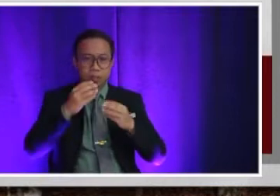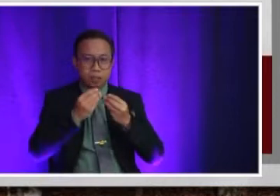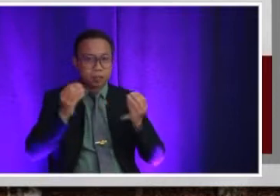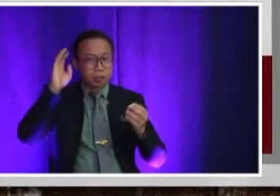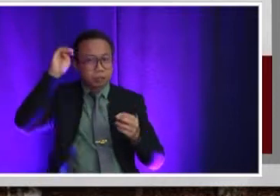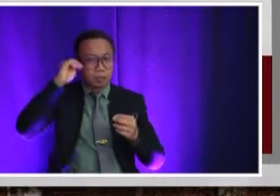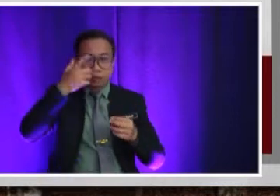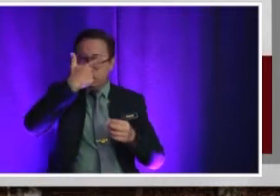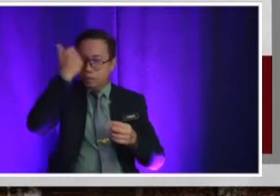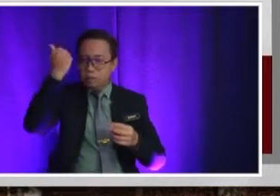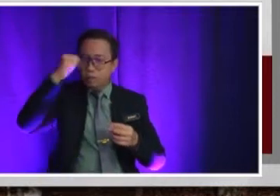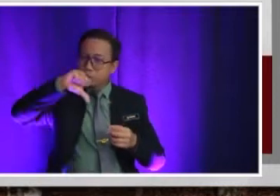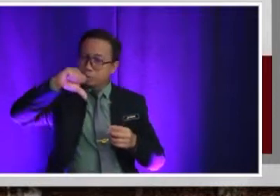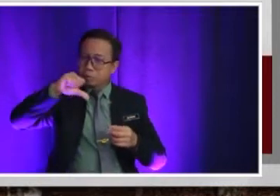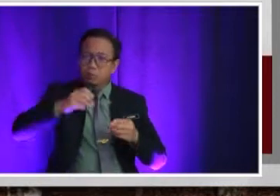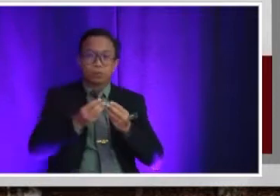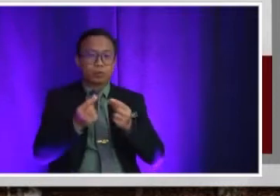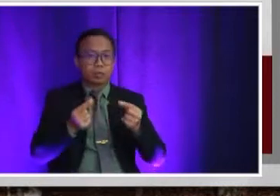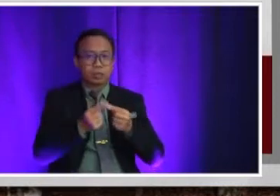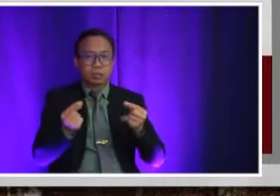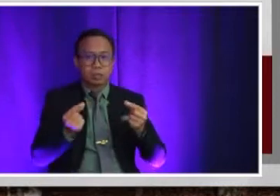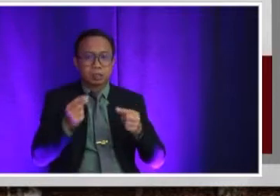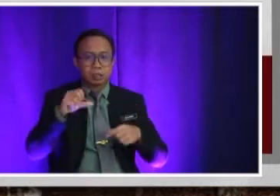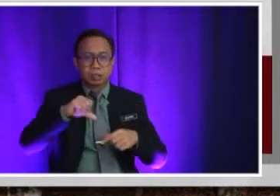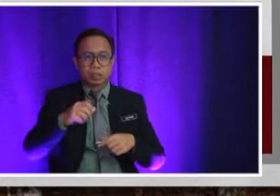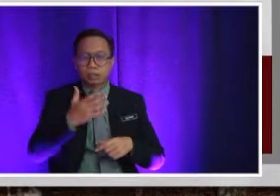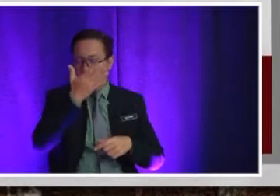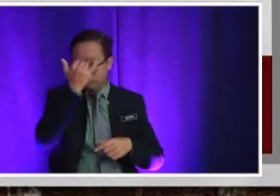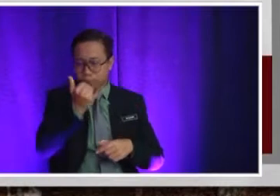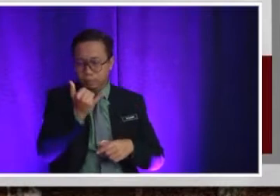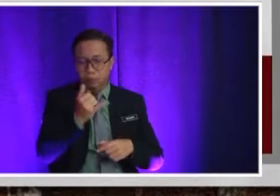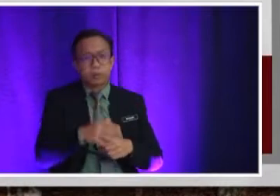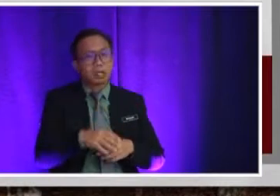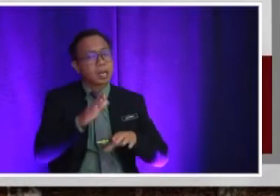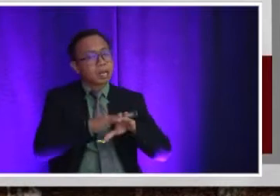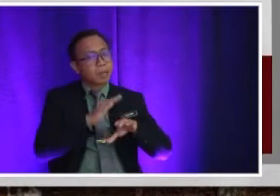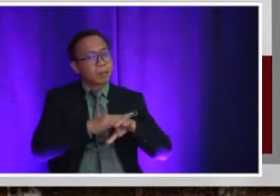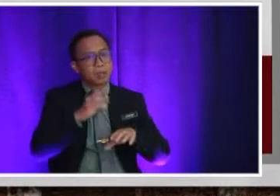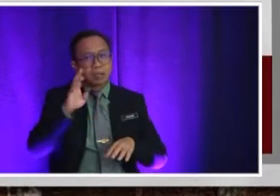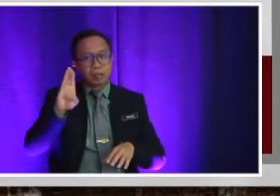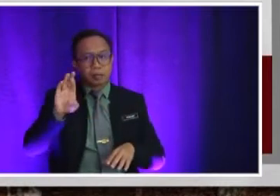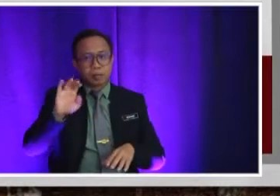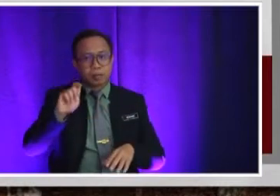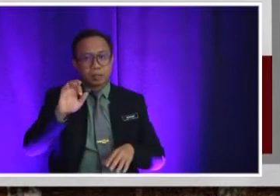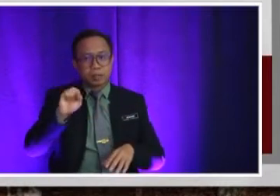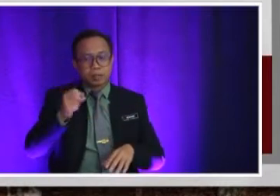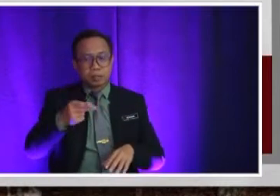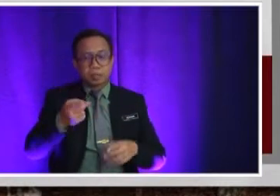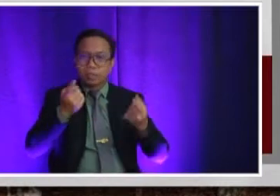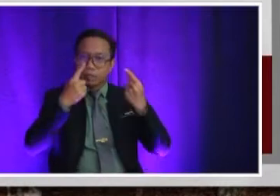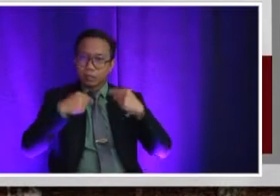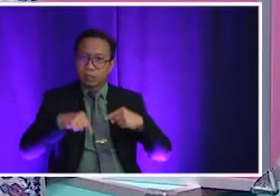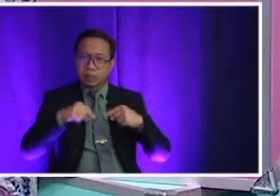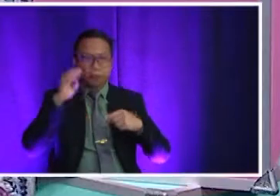kekalahan jepun dan kekosongan politik disebabkan kelewatan British kembali ke tanah Melayu